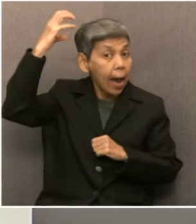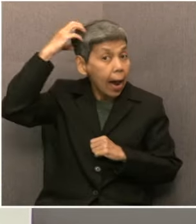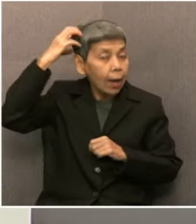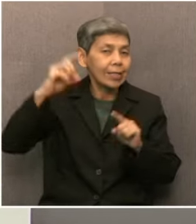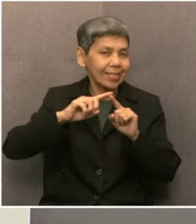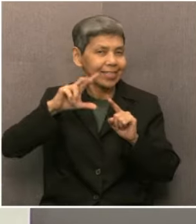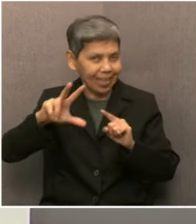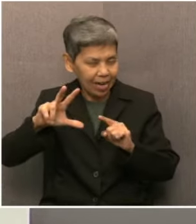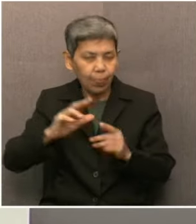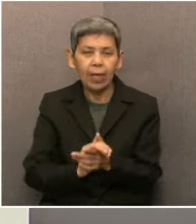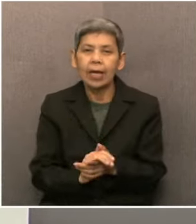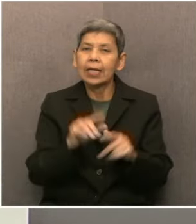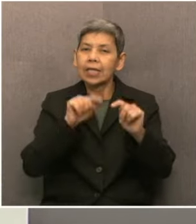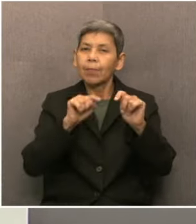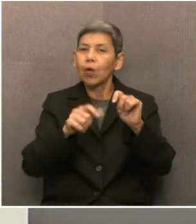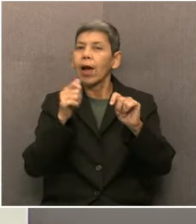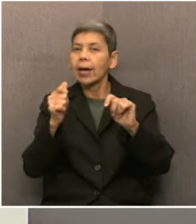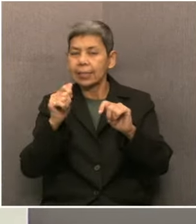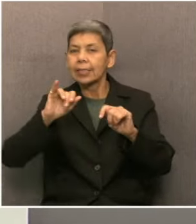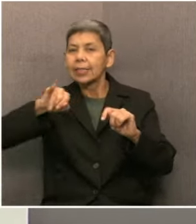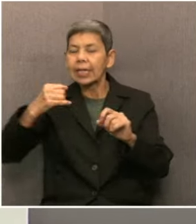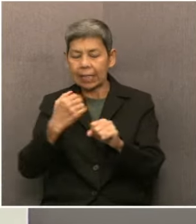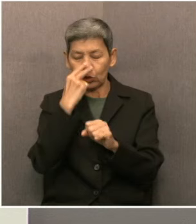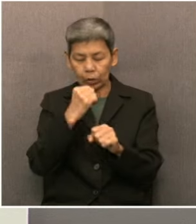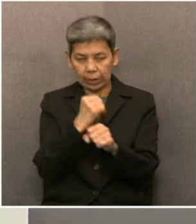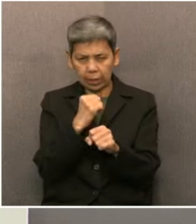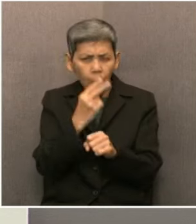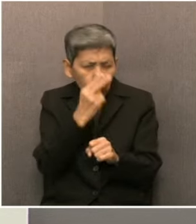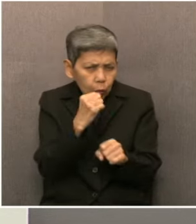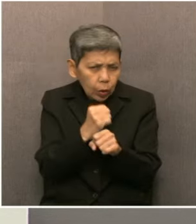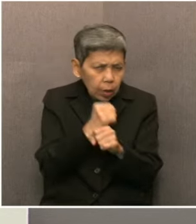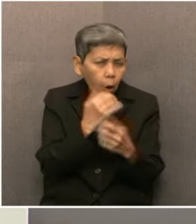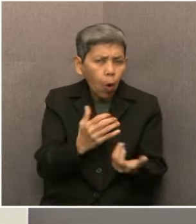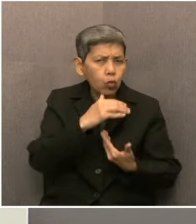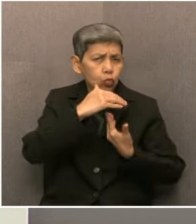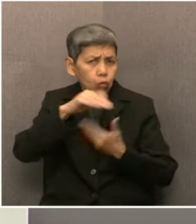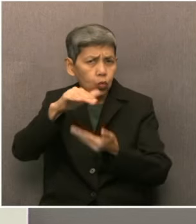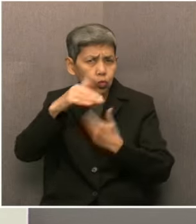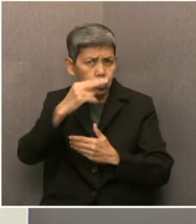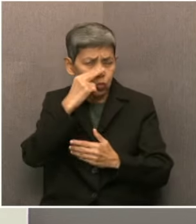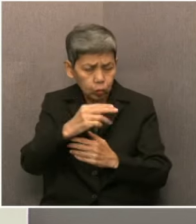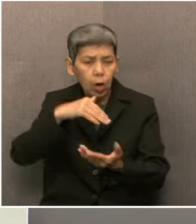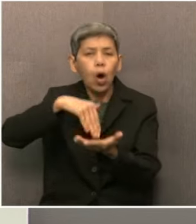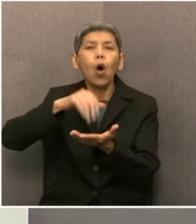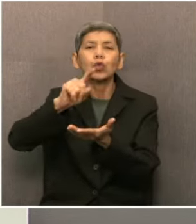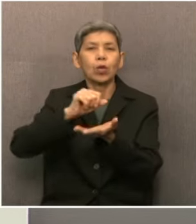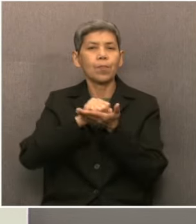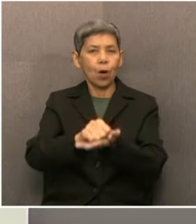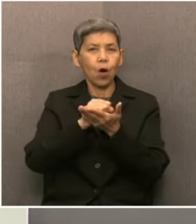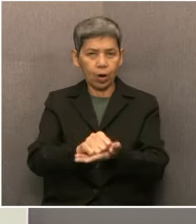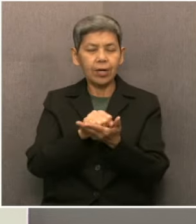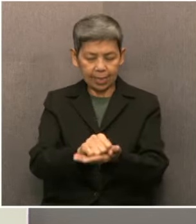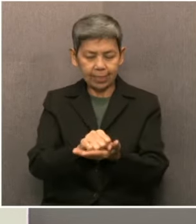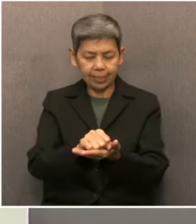3ตำบลอาจสามารถค่ะอันนี้จะไปติดตามเรื่องการส่งออกนะคะแล้วก็พื้นที่ศูนย์บริการเบ็ดเสร็จ one stop